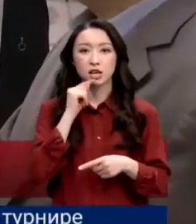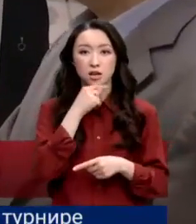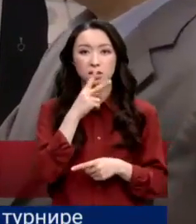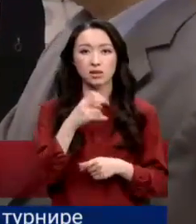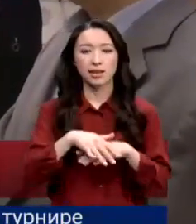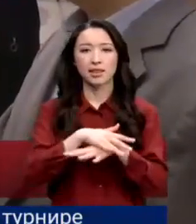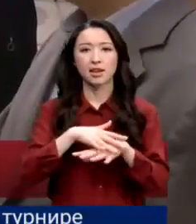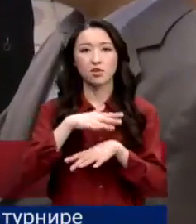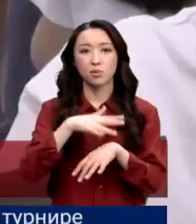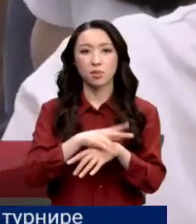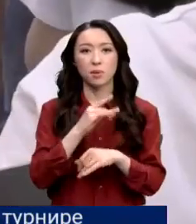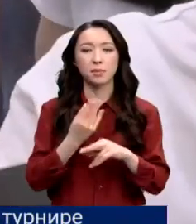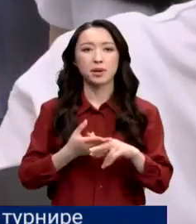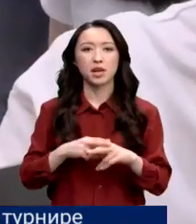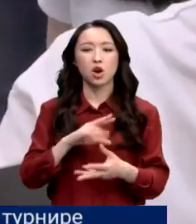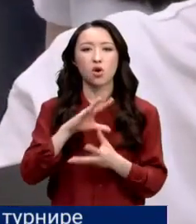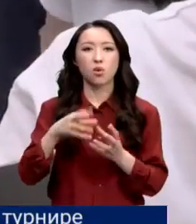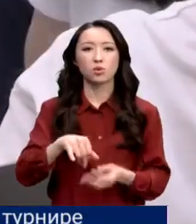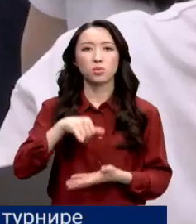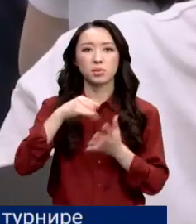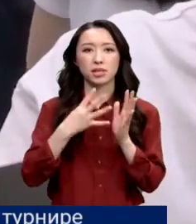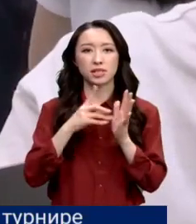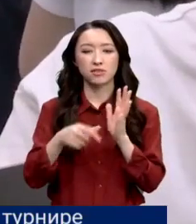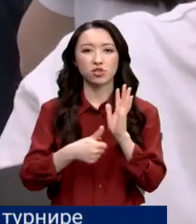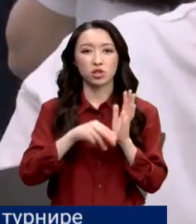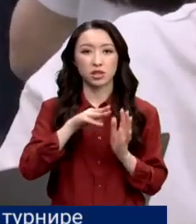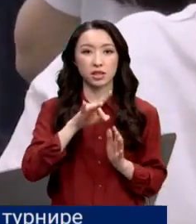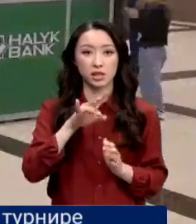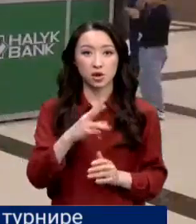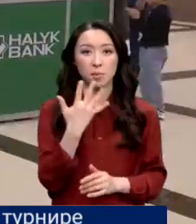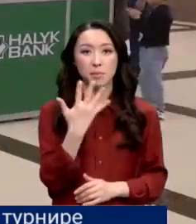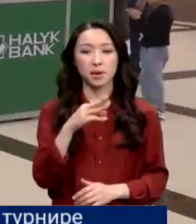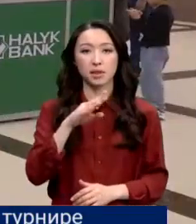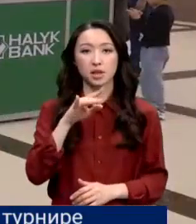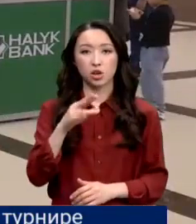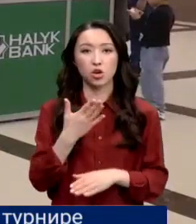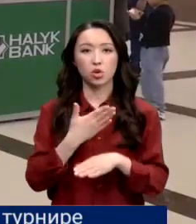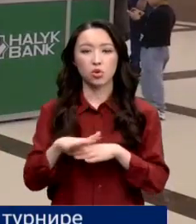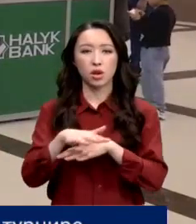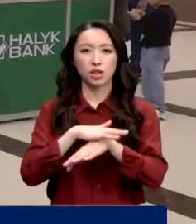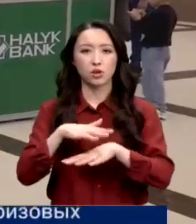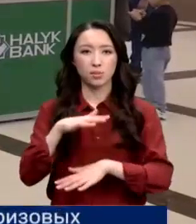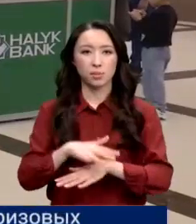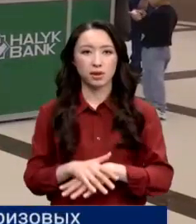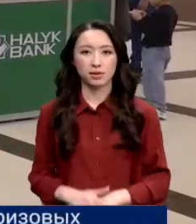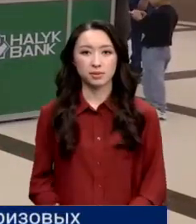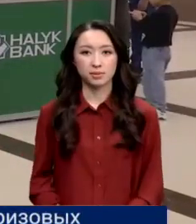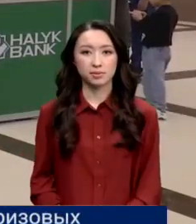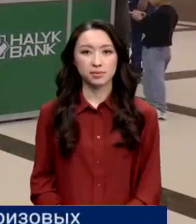на Халык-банк. При этом из общего портфеля в 9,6 триллионов 5 триллионов составила доля Народного банка.